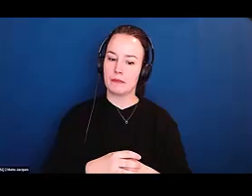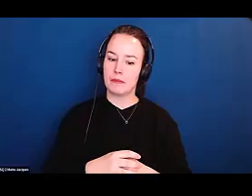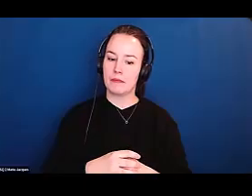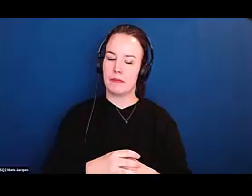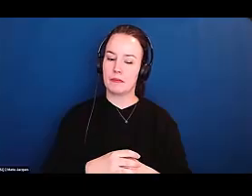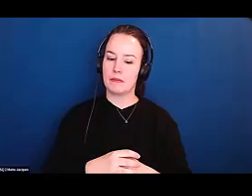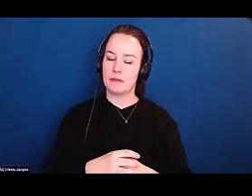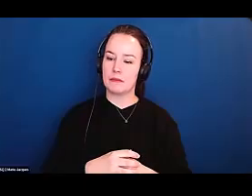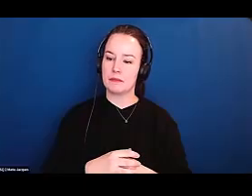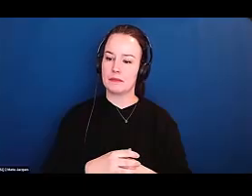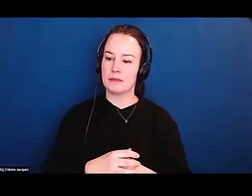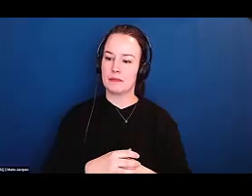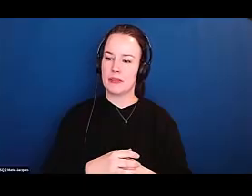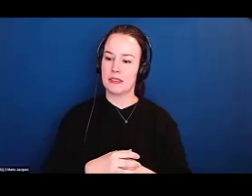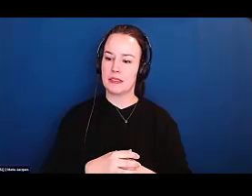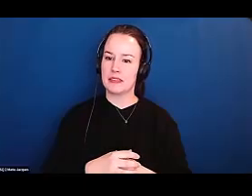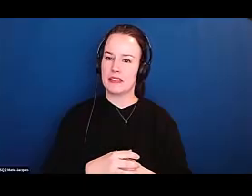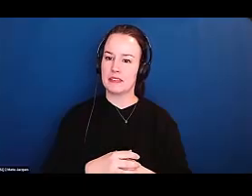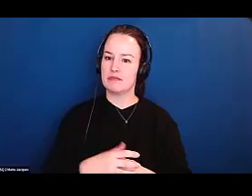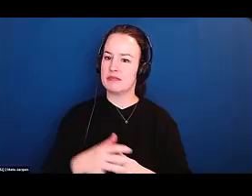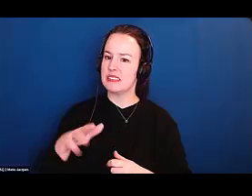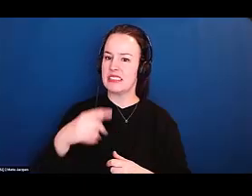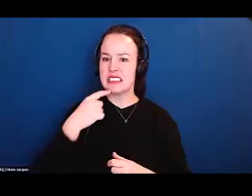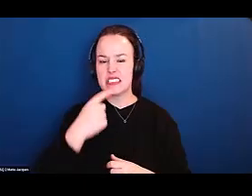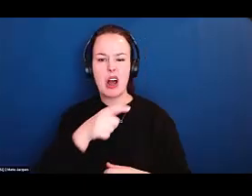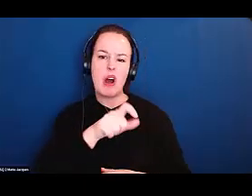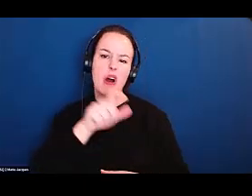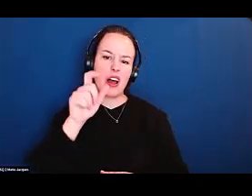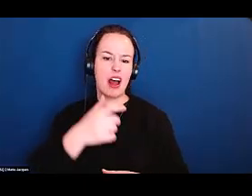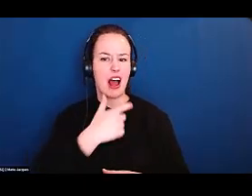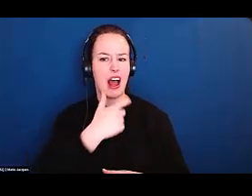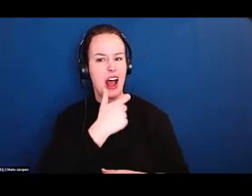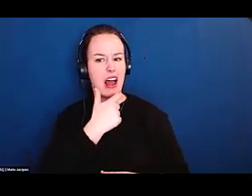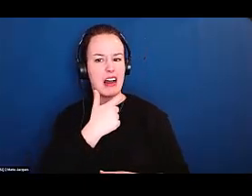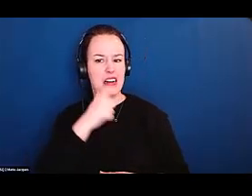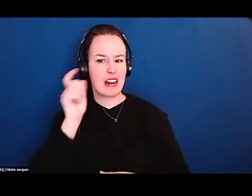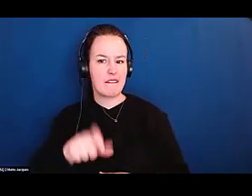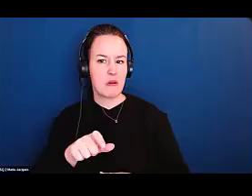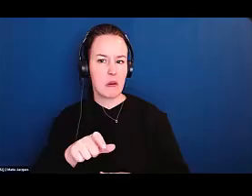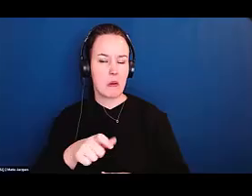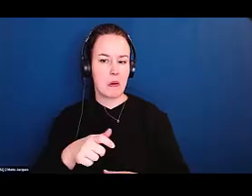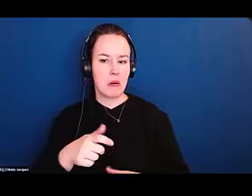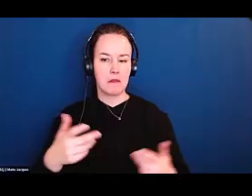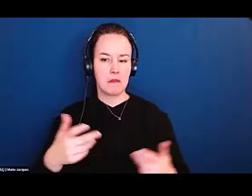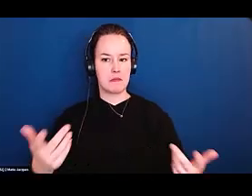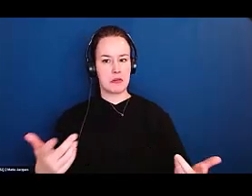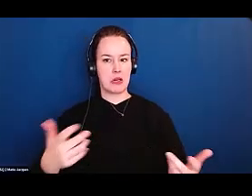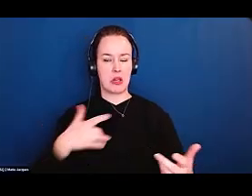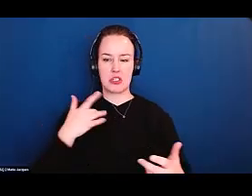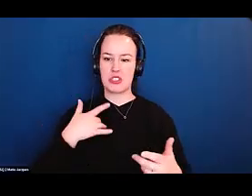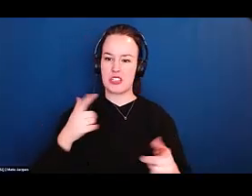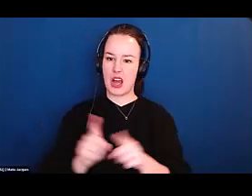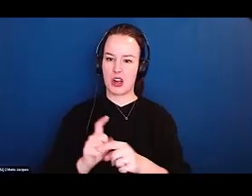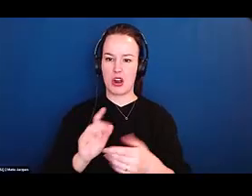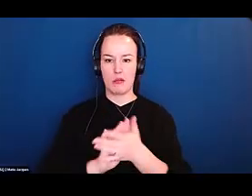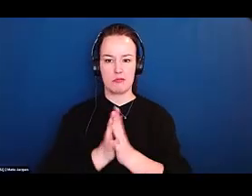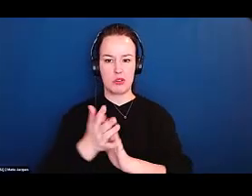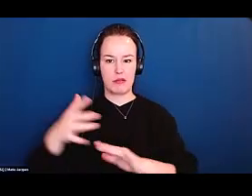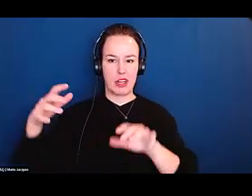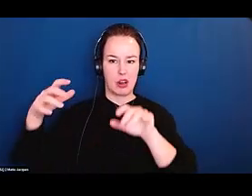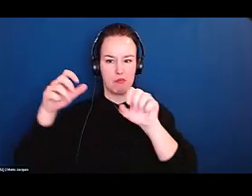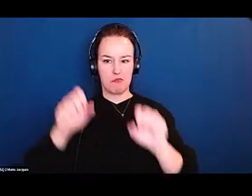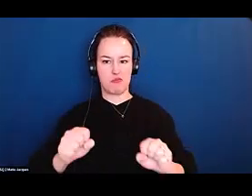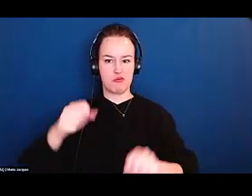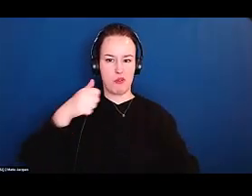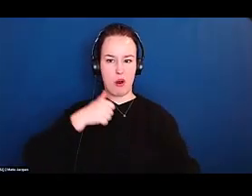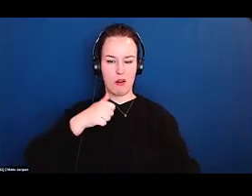Et j'ai senti qu'il y avait des résidents qui disaient, vous devriez parler anglais. Et c'est là que j'ai vraiment ressenti la suprématie blanche.